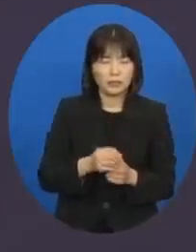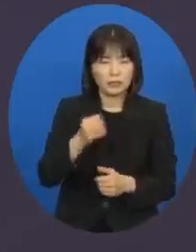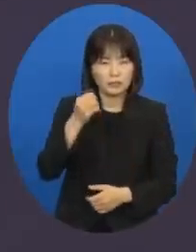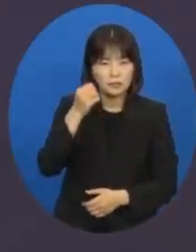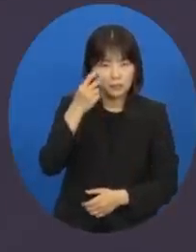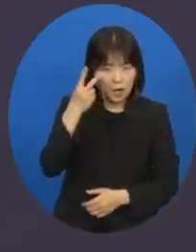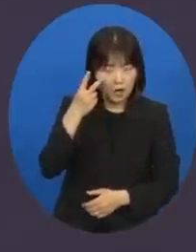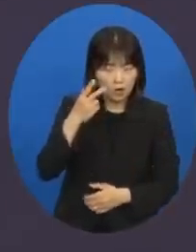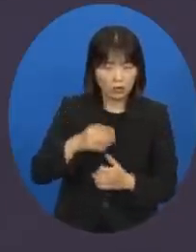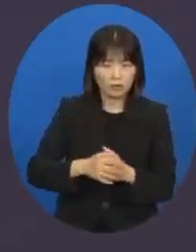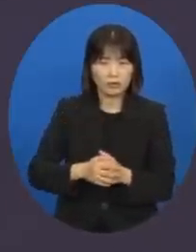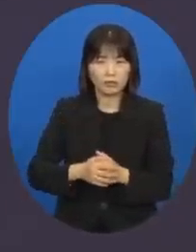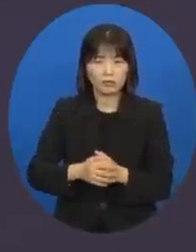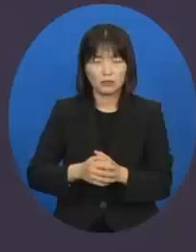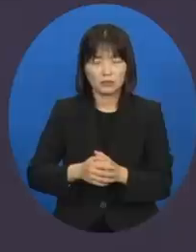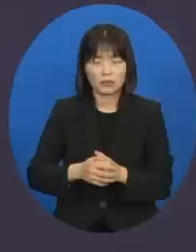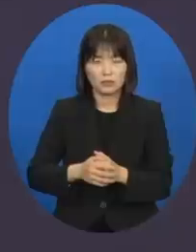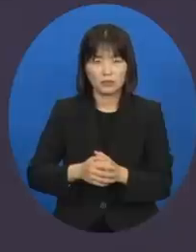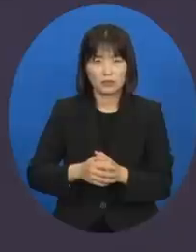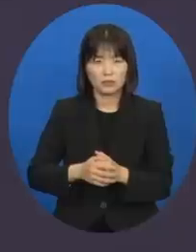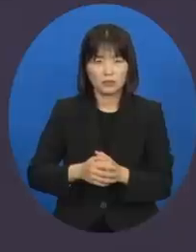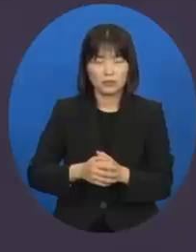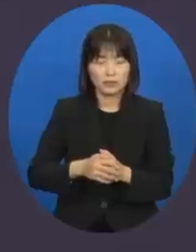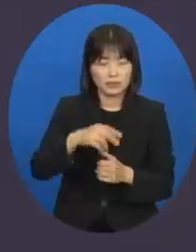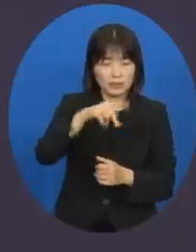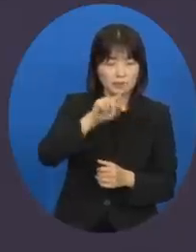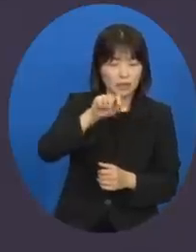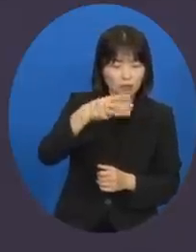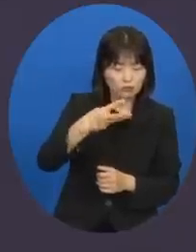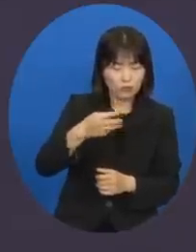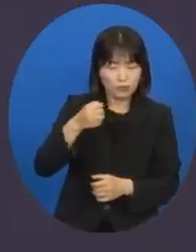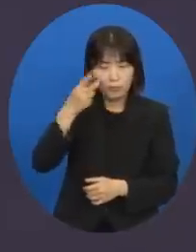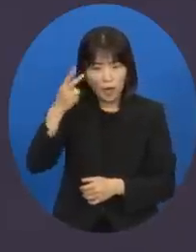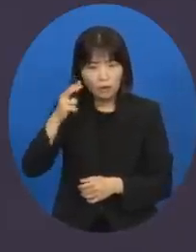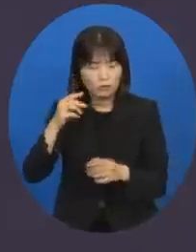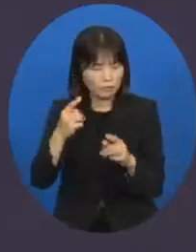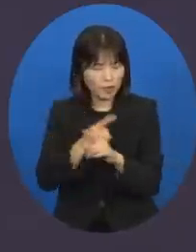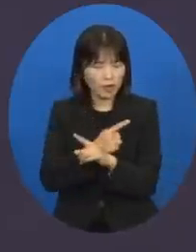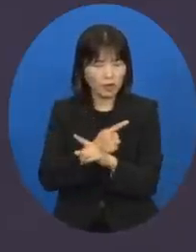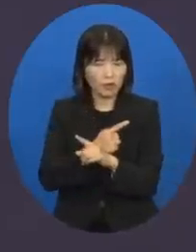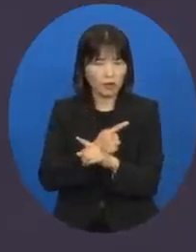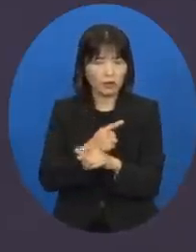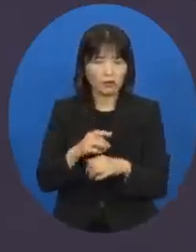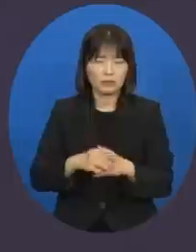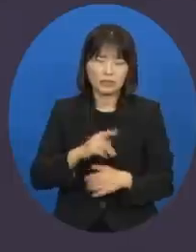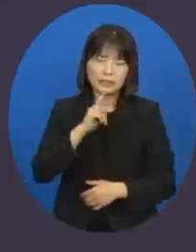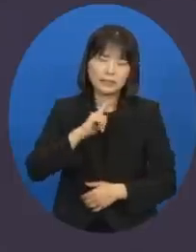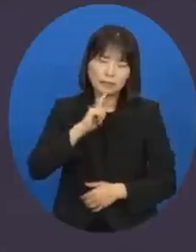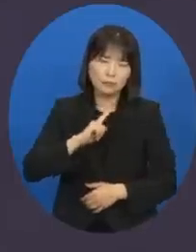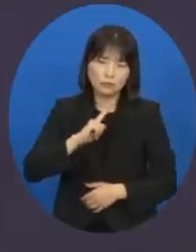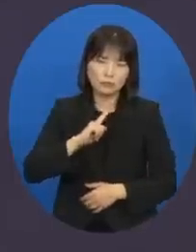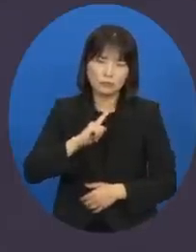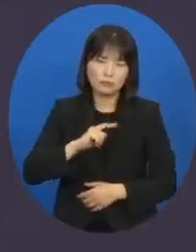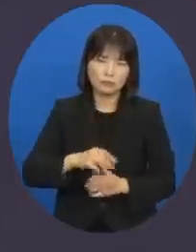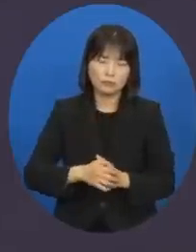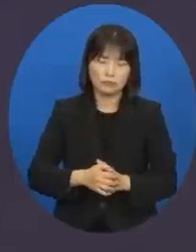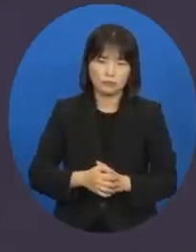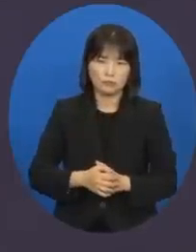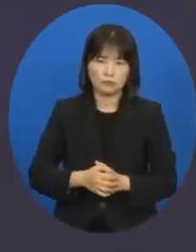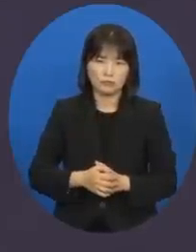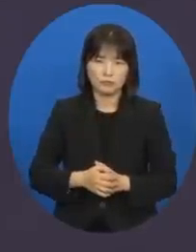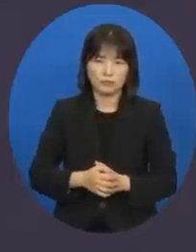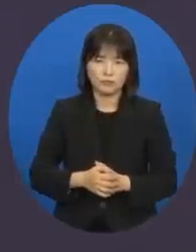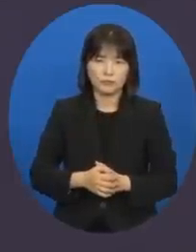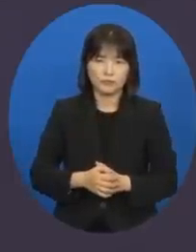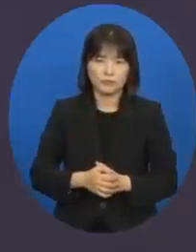어찌하여 내가 나를 박해하느냐. 아, 누구십니까? 너는 내가 박해하는 예수라. 그때 마음이 바뀐 거예요.